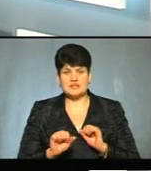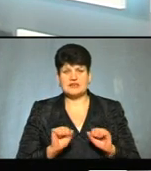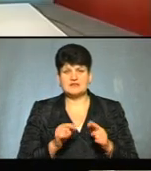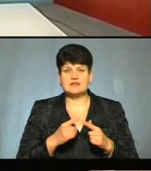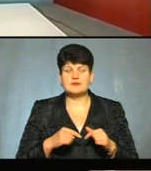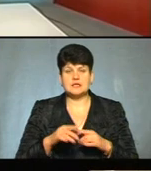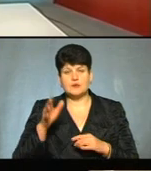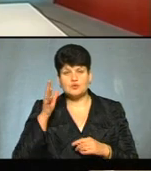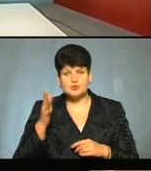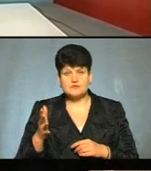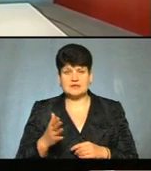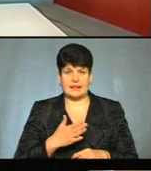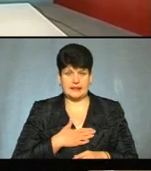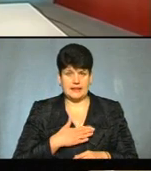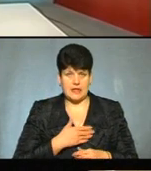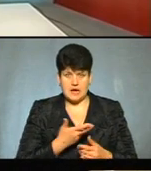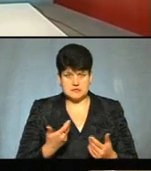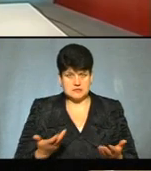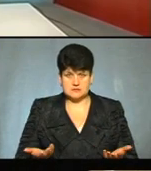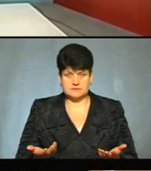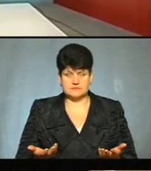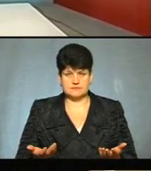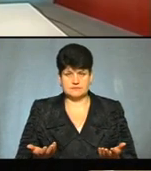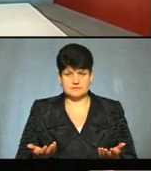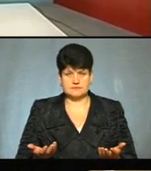щодо таких ситуацій. Нас,